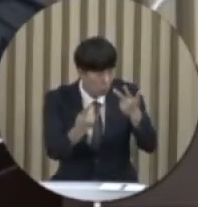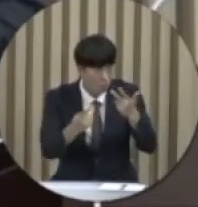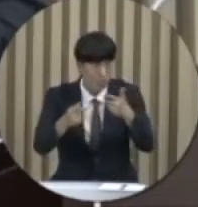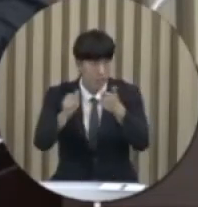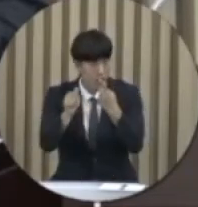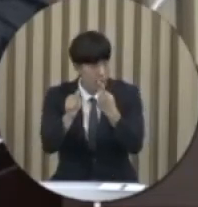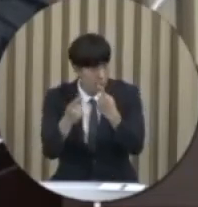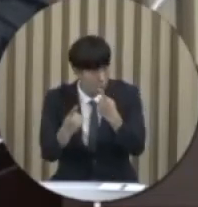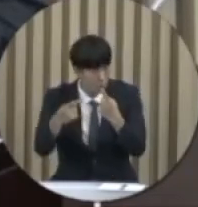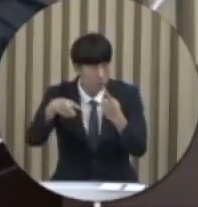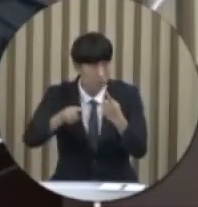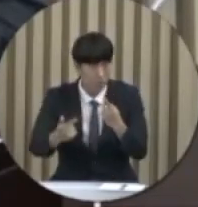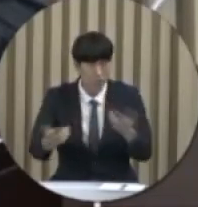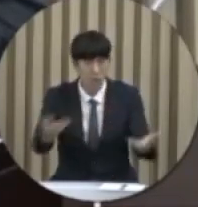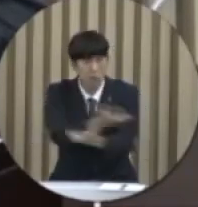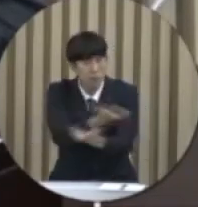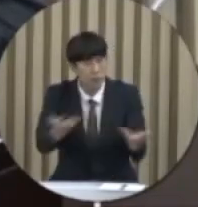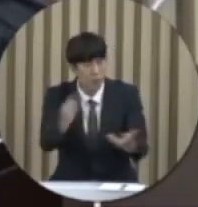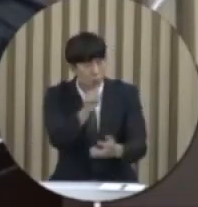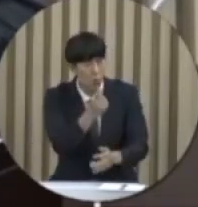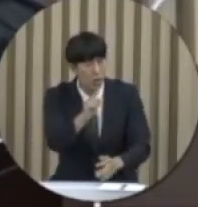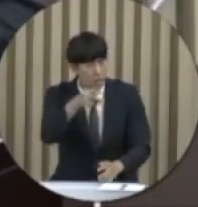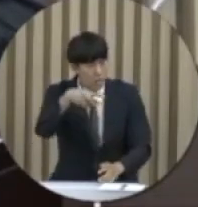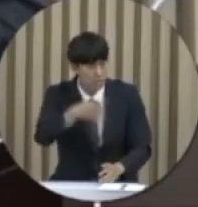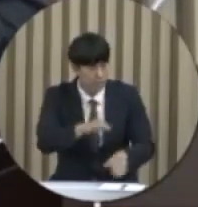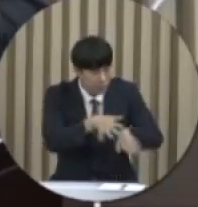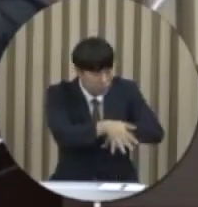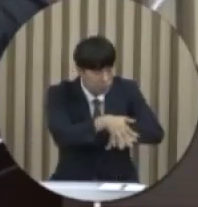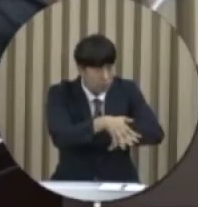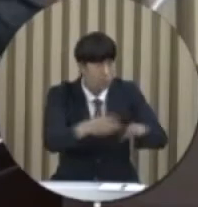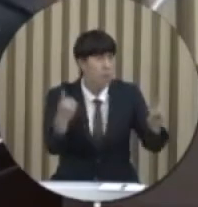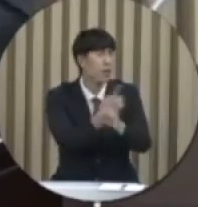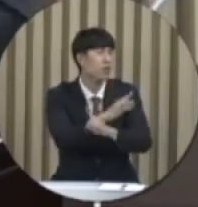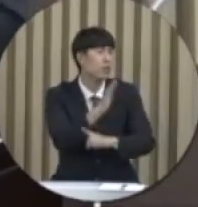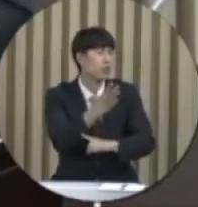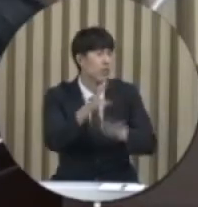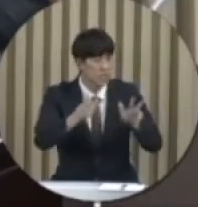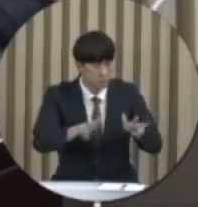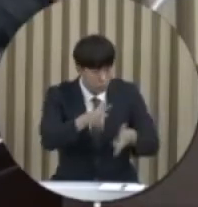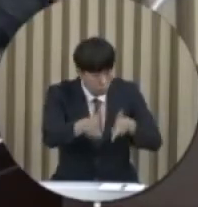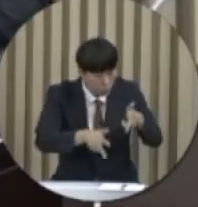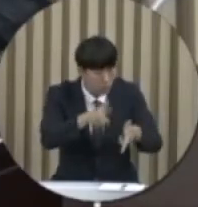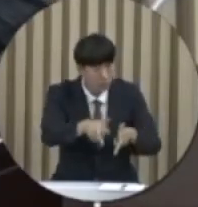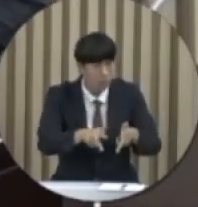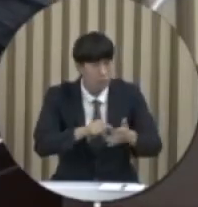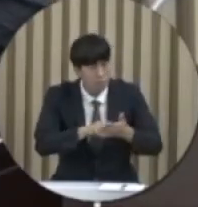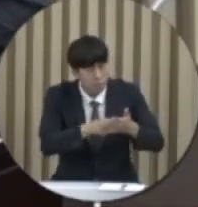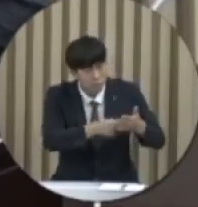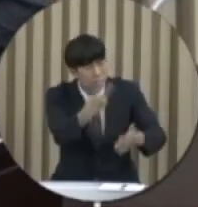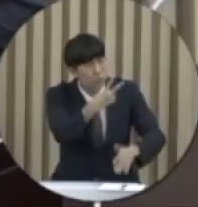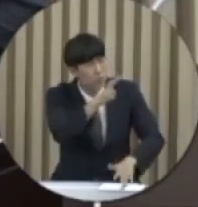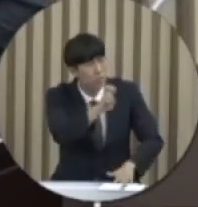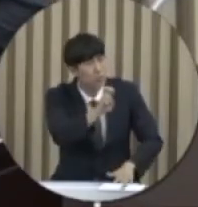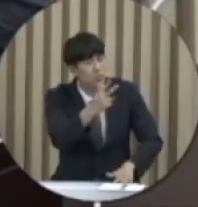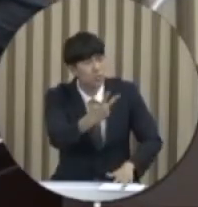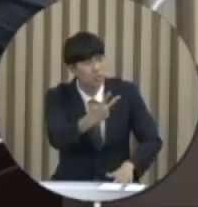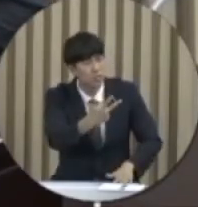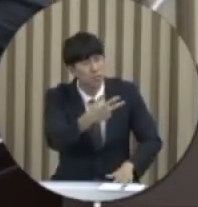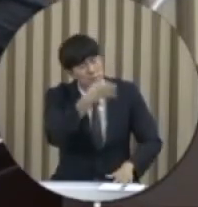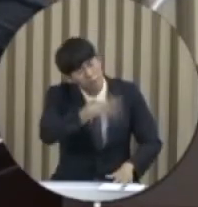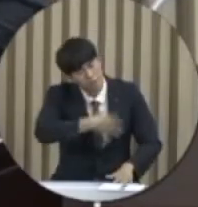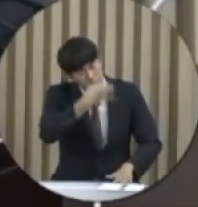트램의 환승 체계 구조를 바꿔야 된다고 생각이 드는데 지금 이렇게 한다라고 하더라도 2027년까지 무리가 될 수가 있기